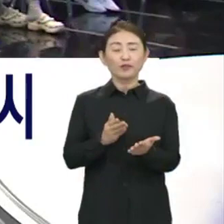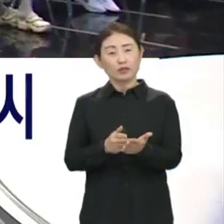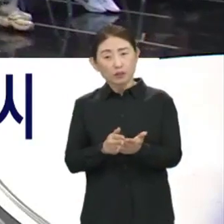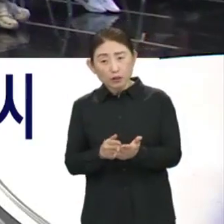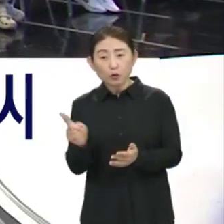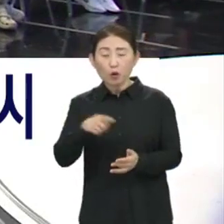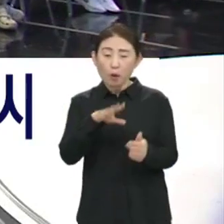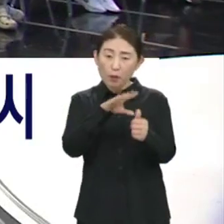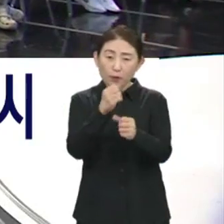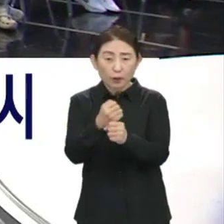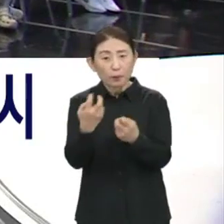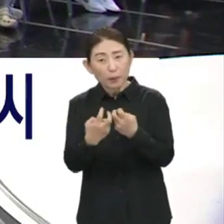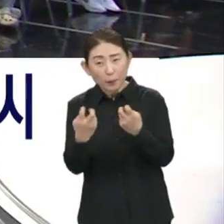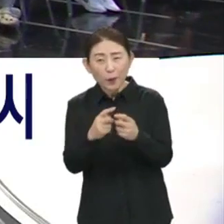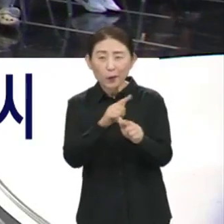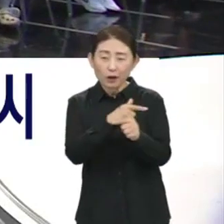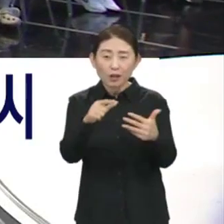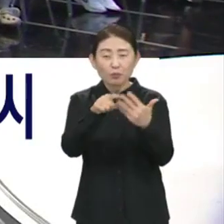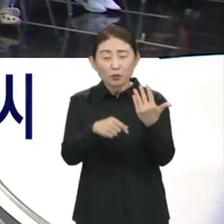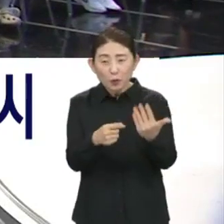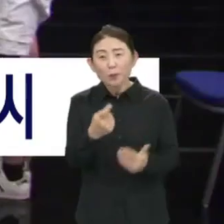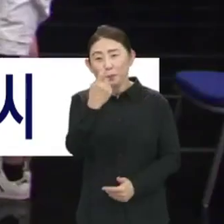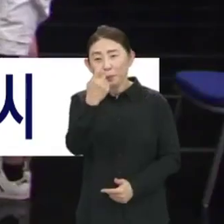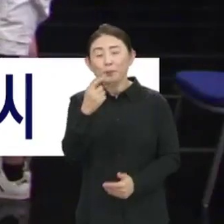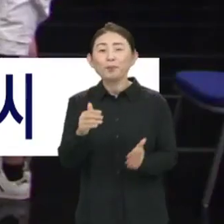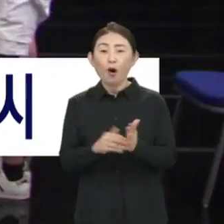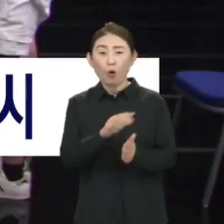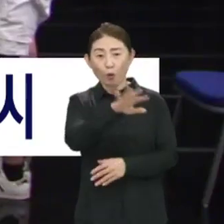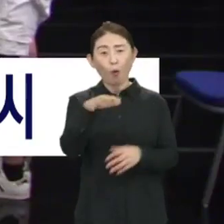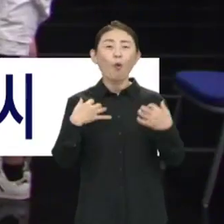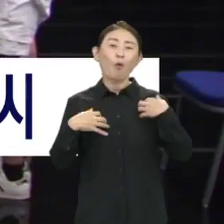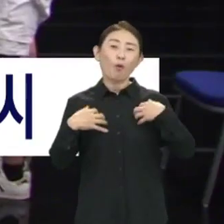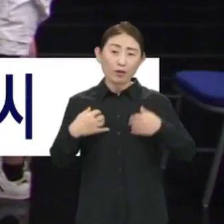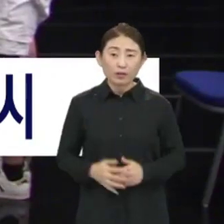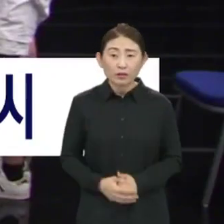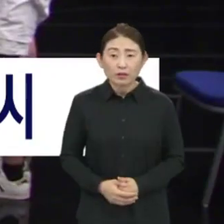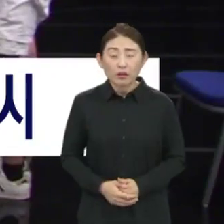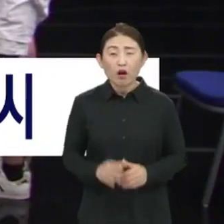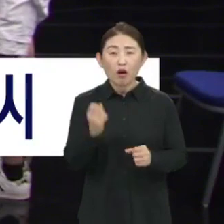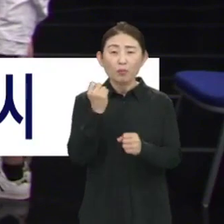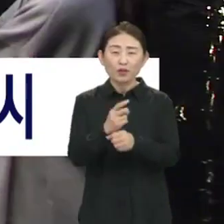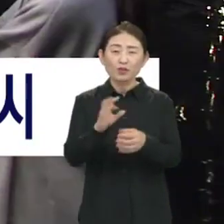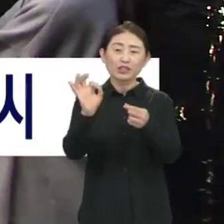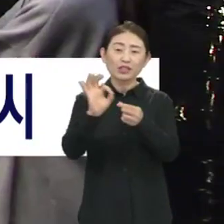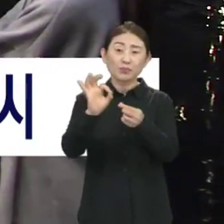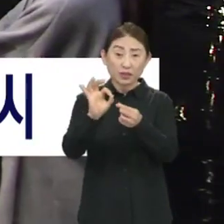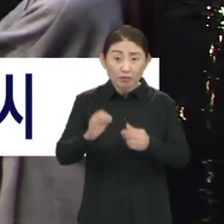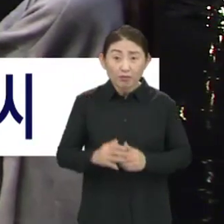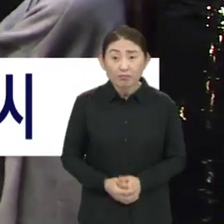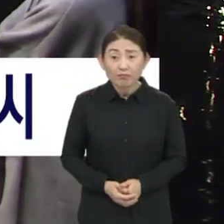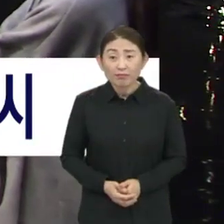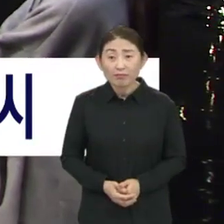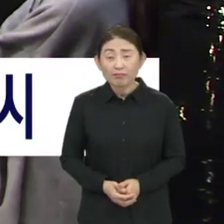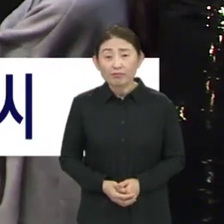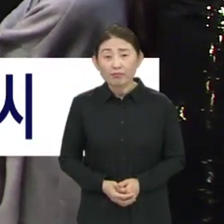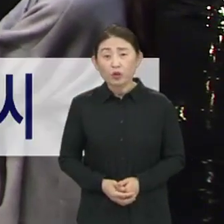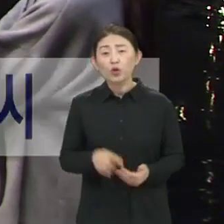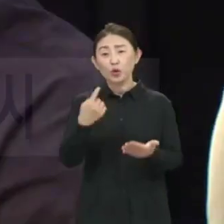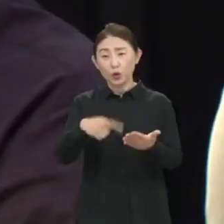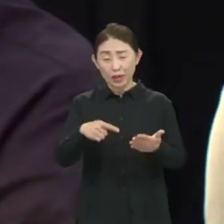방송 제작 체험 등 다양한 프로그램들이 진행돼 호응을 얻었습니다. 올해로 10회째를 맞은 세종시 교육청